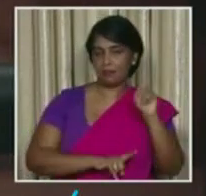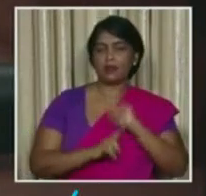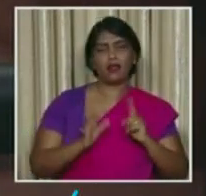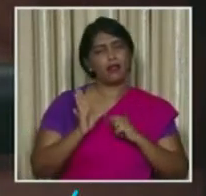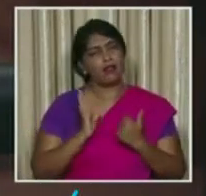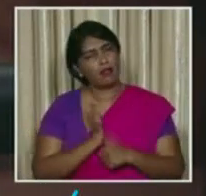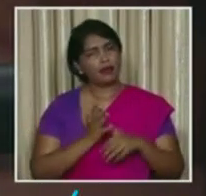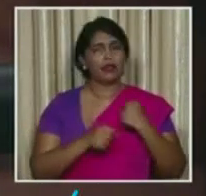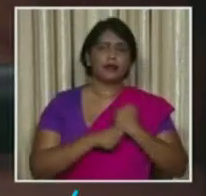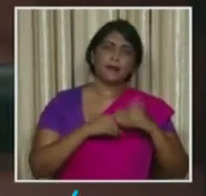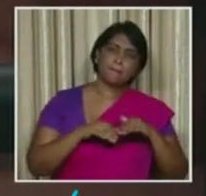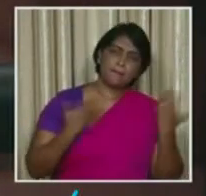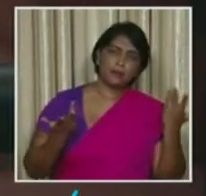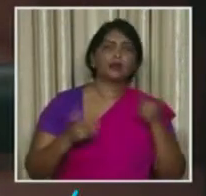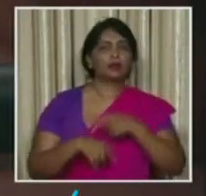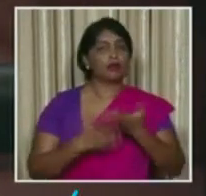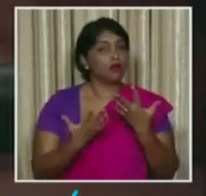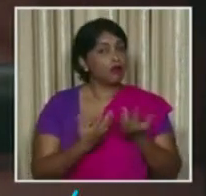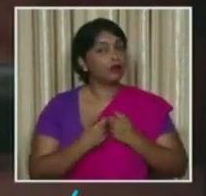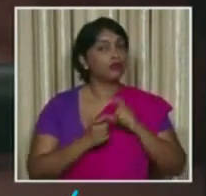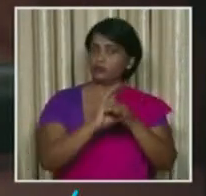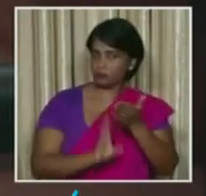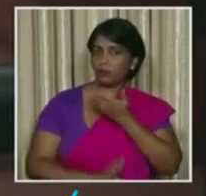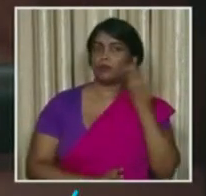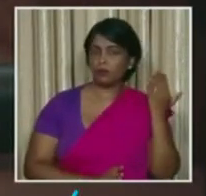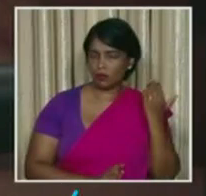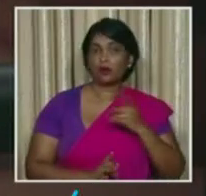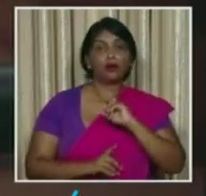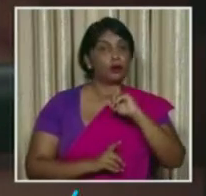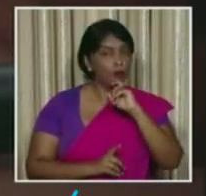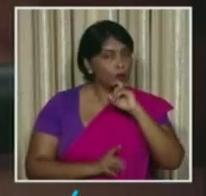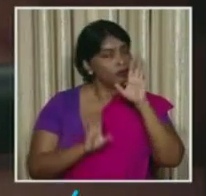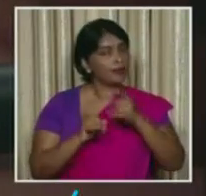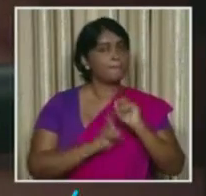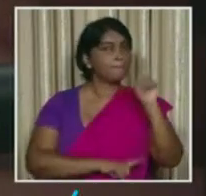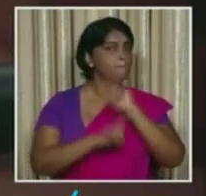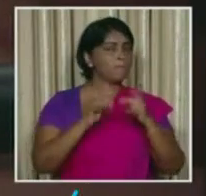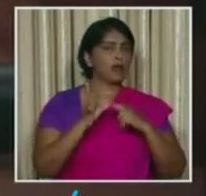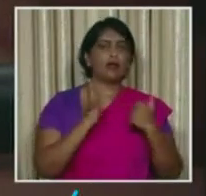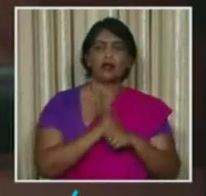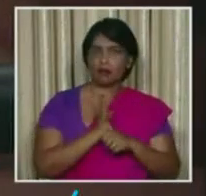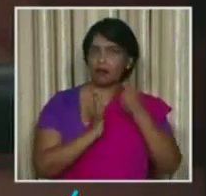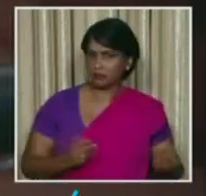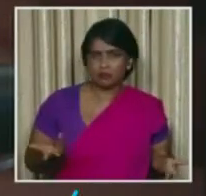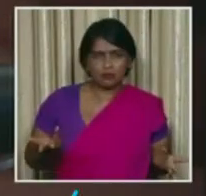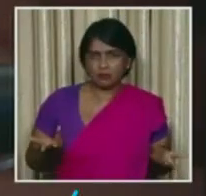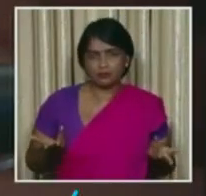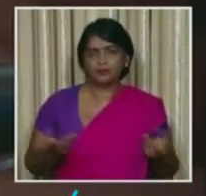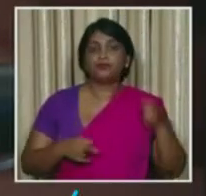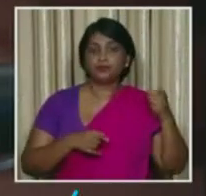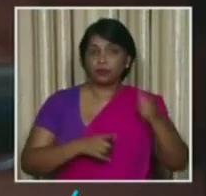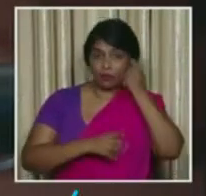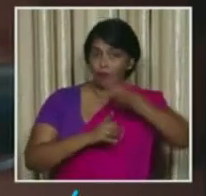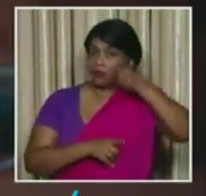වේවා ගැසට් නිවේදනයක් වේවා අපිට අවශ්‍ය නම් අධිකරණයට යාමේ හැකියාව තිබෙනවා. අධිකරණය හරහා තමයි පාර්ලිමේන්තුවට පනත එන්නේ. යෝජනා සම්මතයක් කොහොද අධිකරණය හරහා එන්නේ? ඒතර